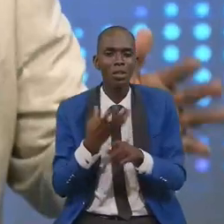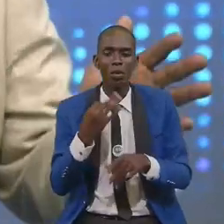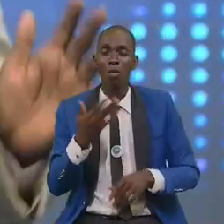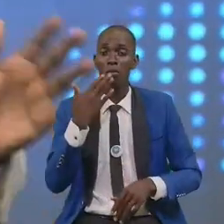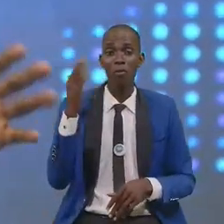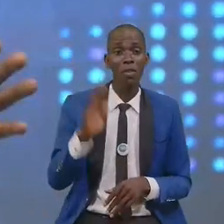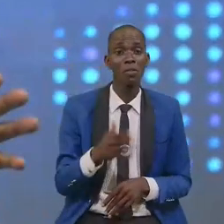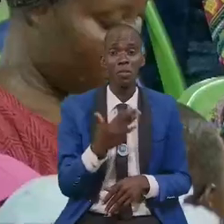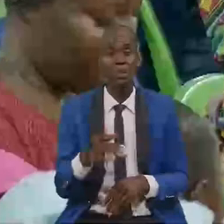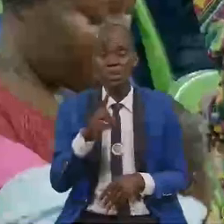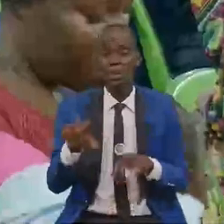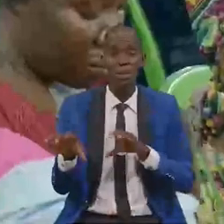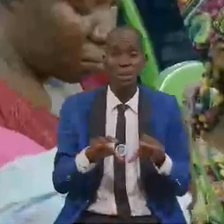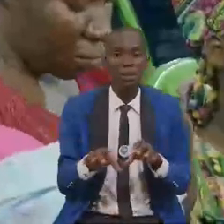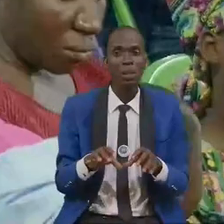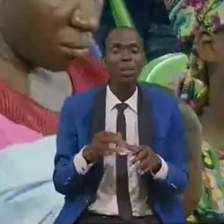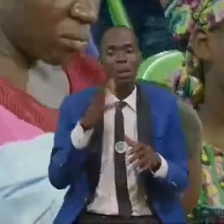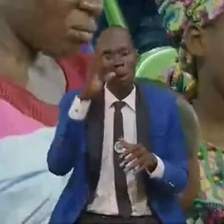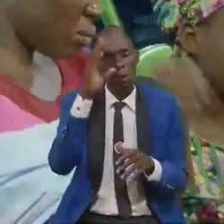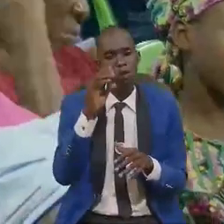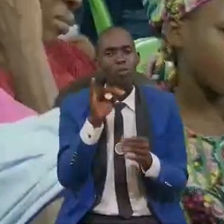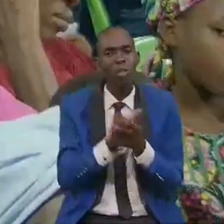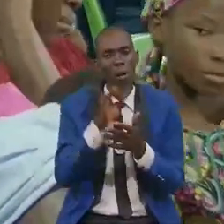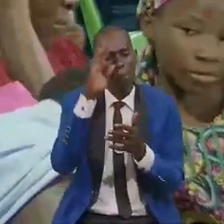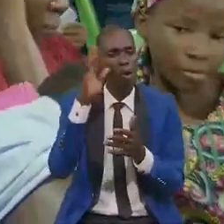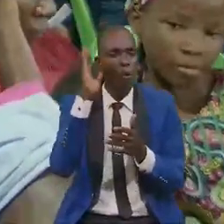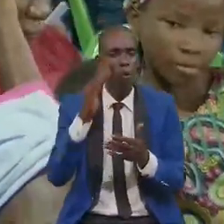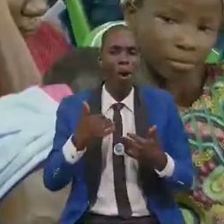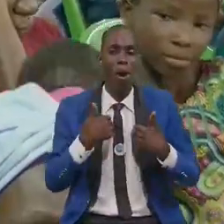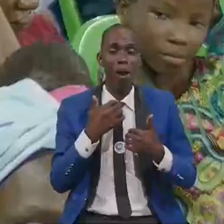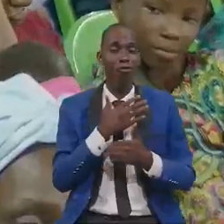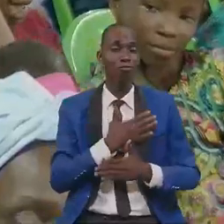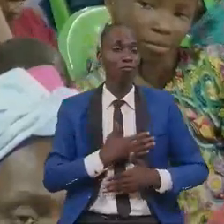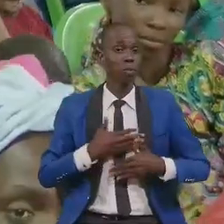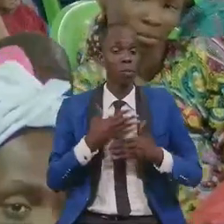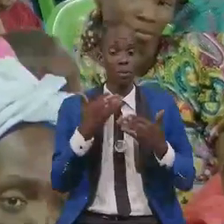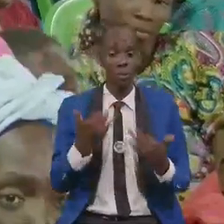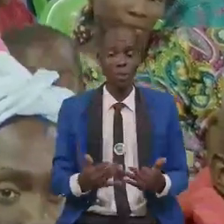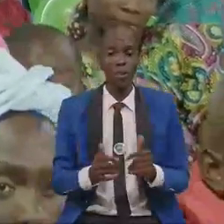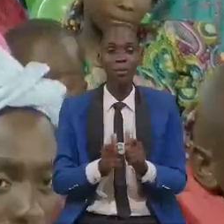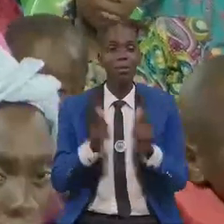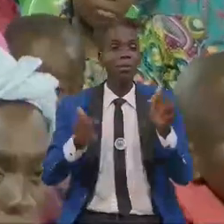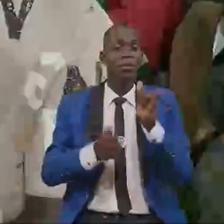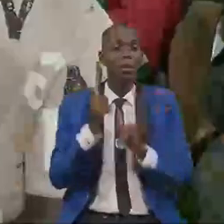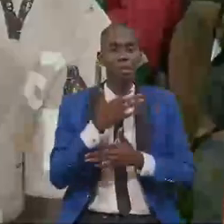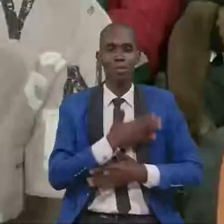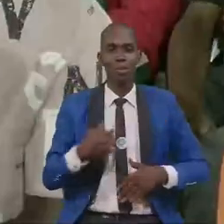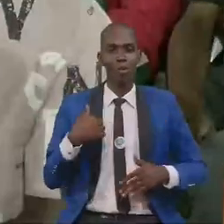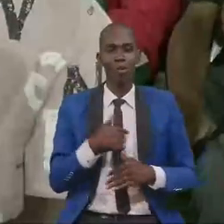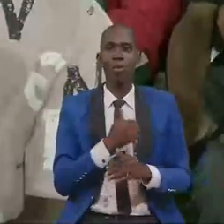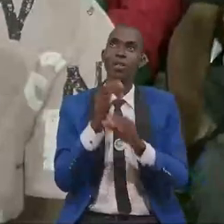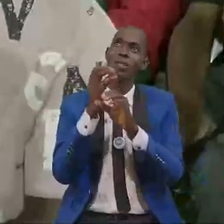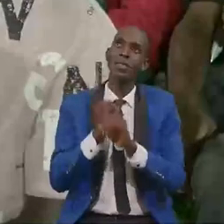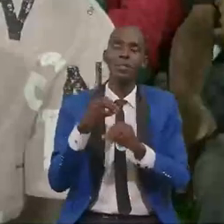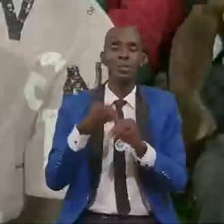faisait afin qu'il puisse avoir le plaisir maintenant un plus grand plaisir se trouve en Christ